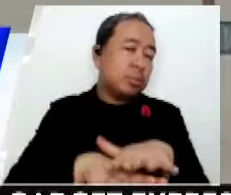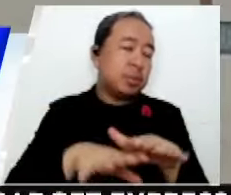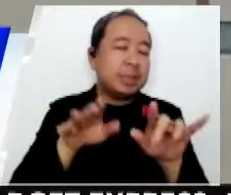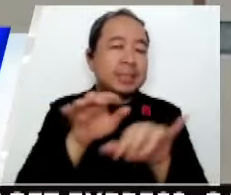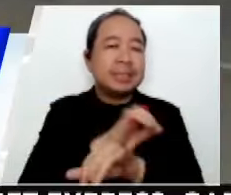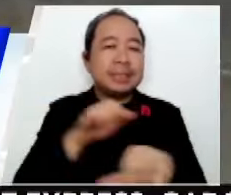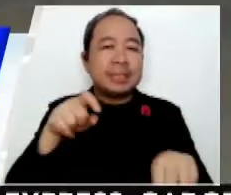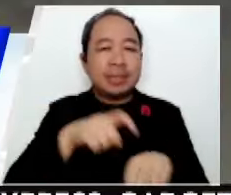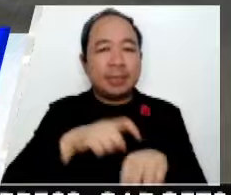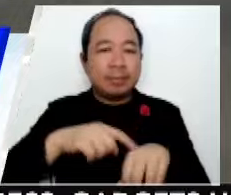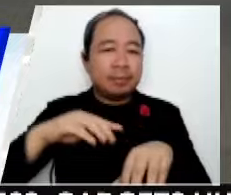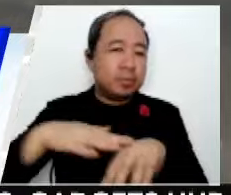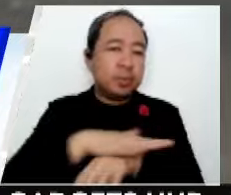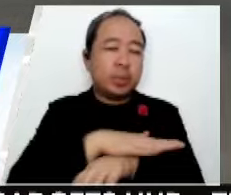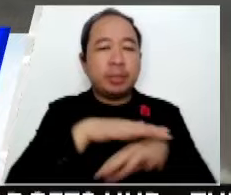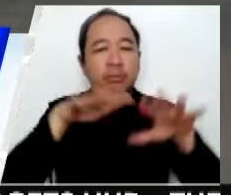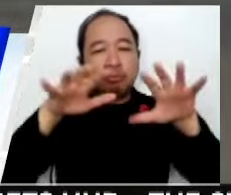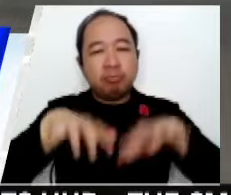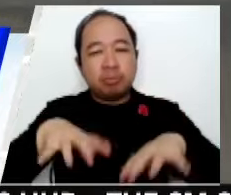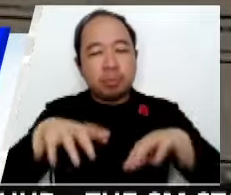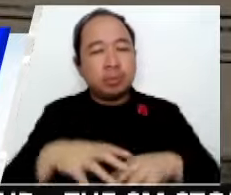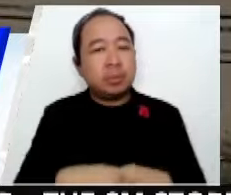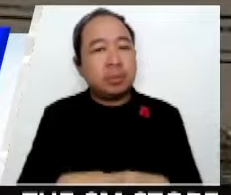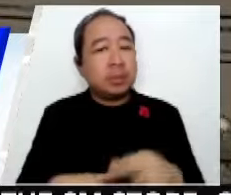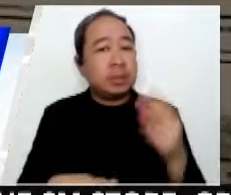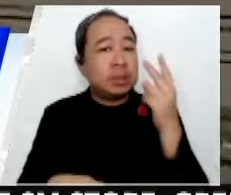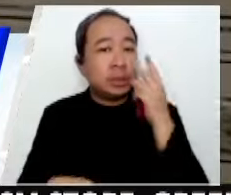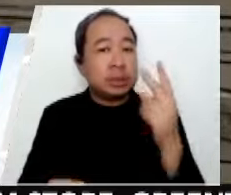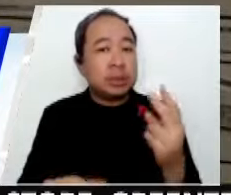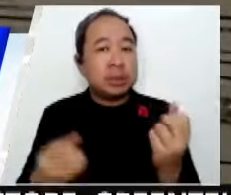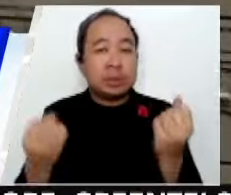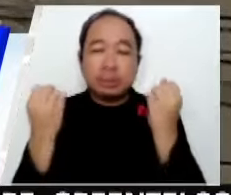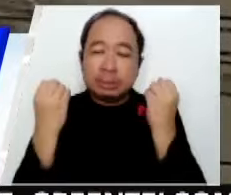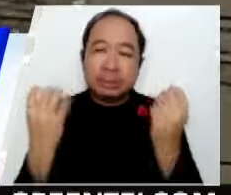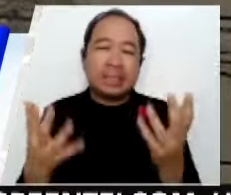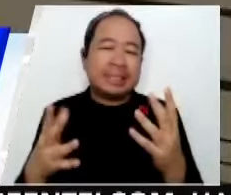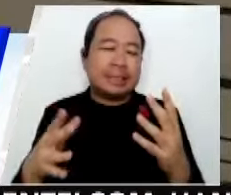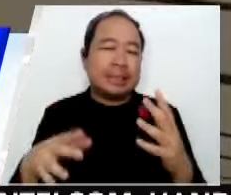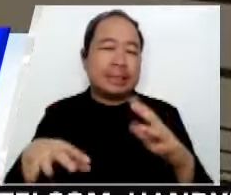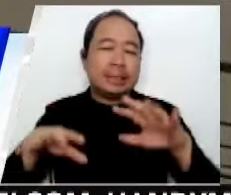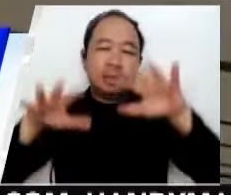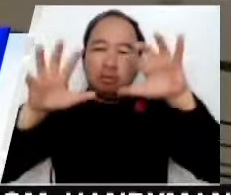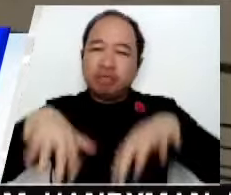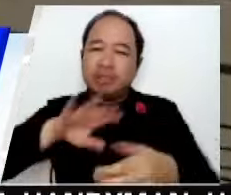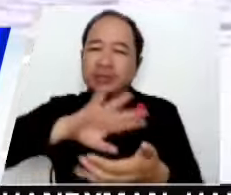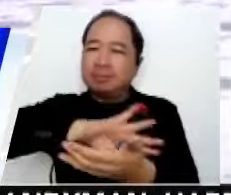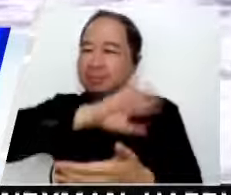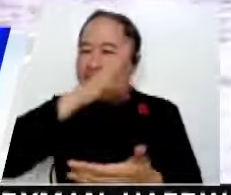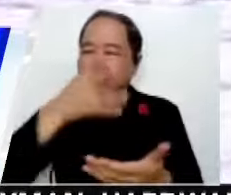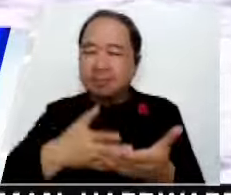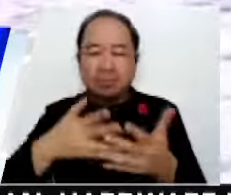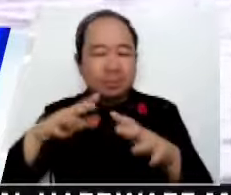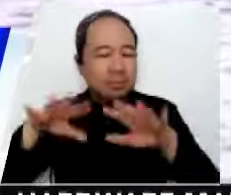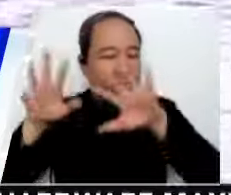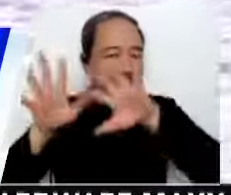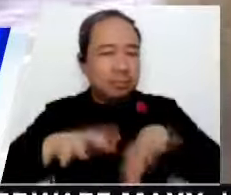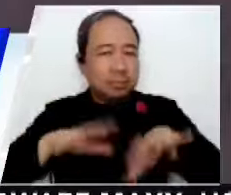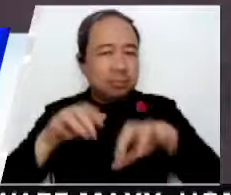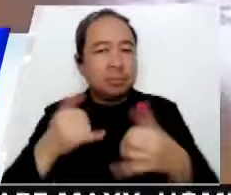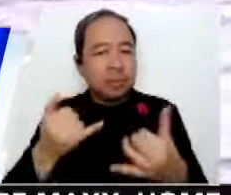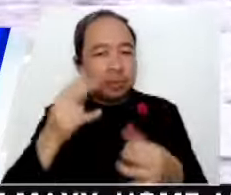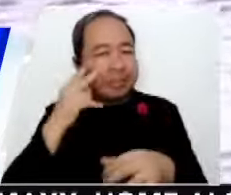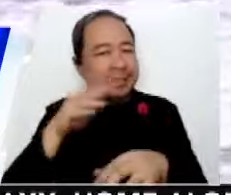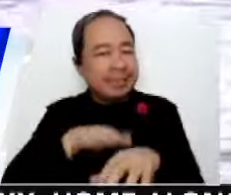So, makikita natin napakarami nitong paulan na to, kaya nakita natin yung mga pagbasa ilang bahagi ng Metro Manila at sa mga